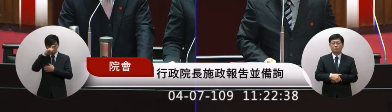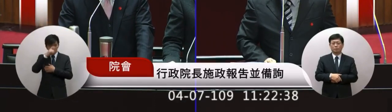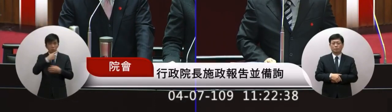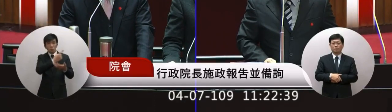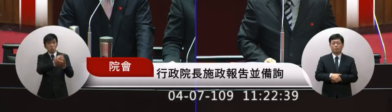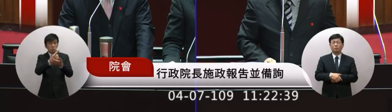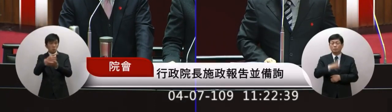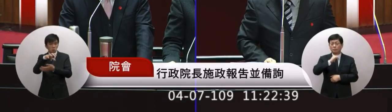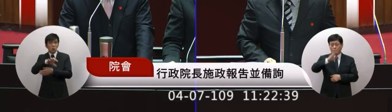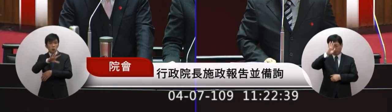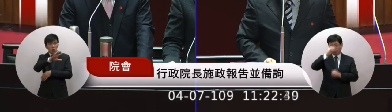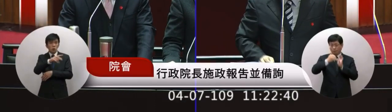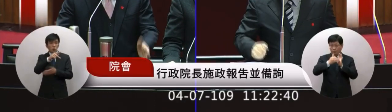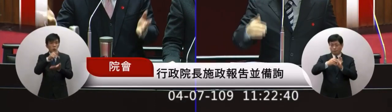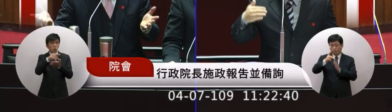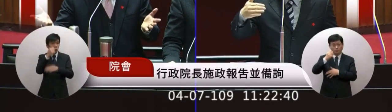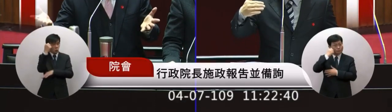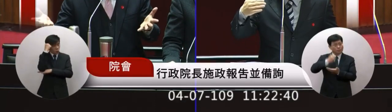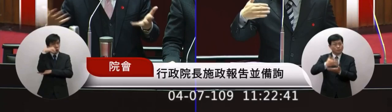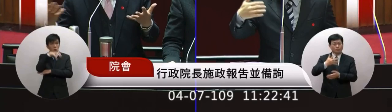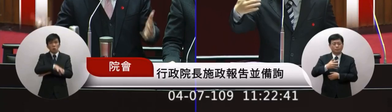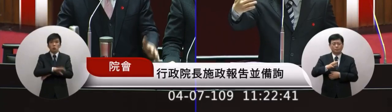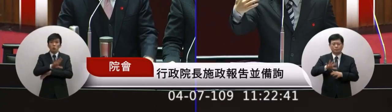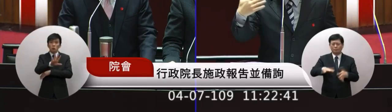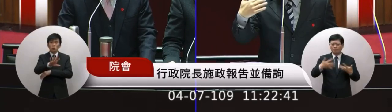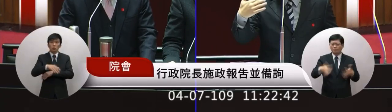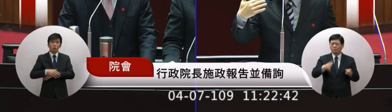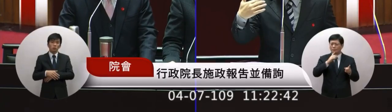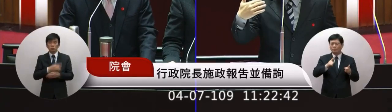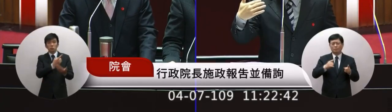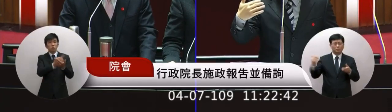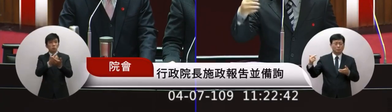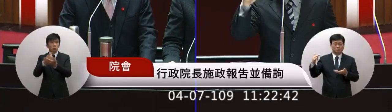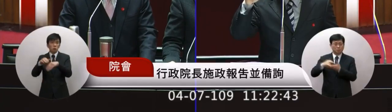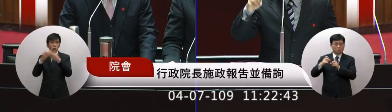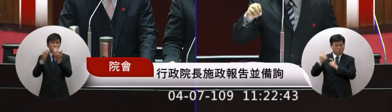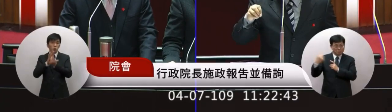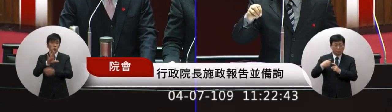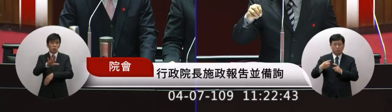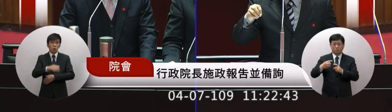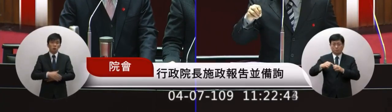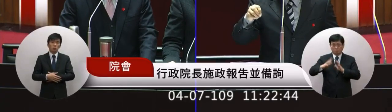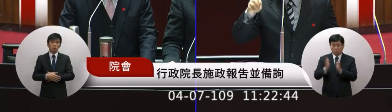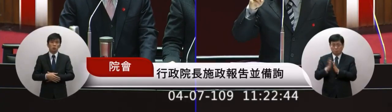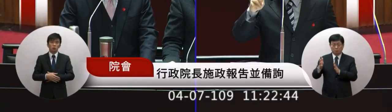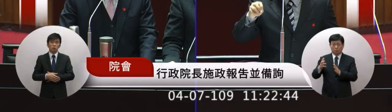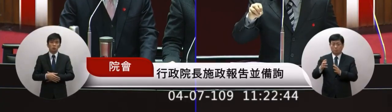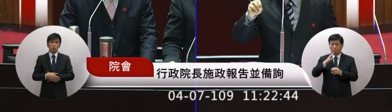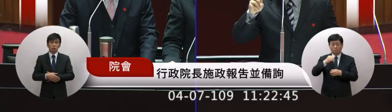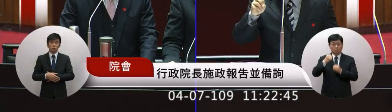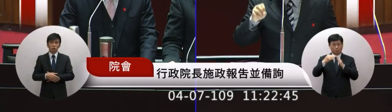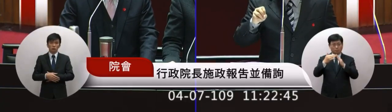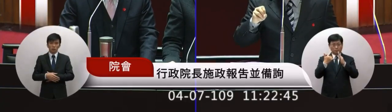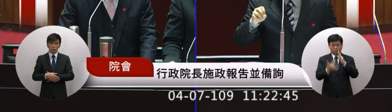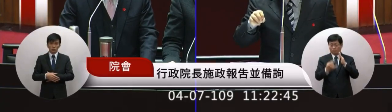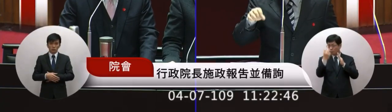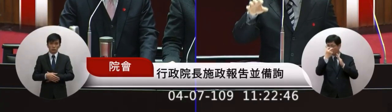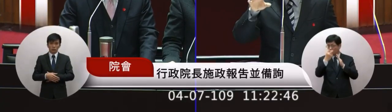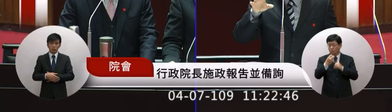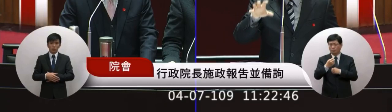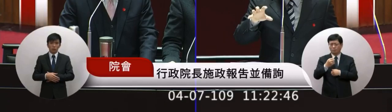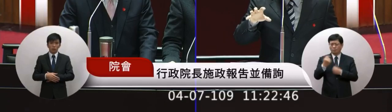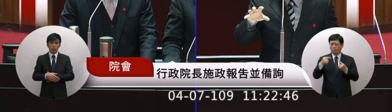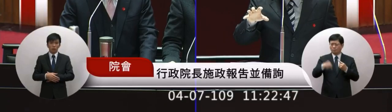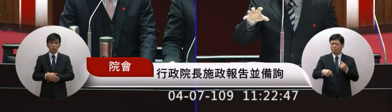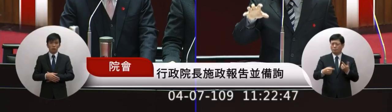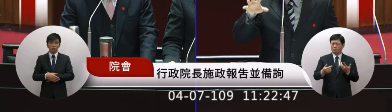旅馆。 防疫旅馆是， 防疫旅馆， 因为现在有很多 各地都有提供， 就是直接就变成居家检疫。好，那